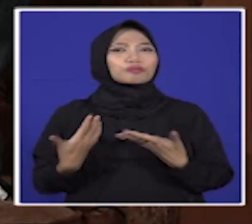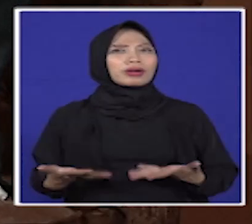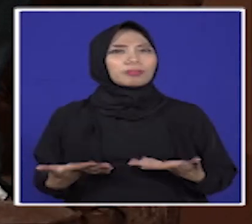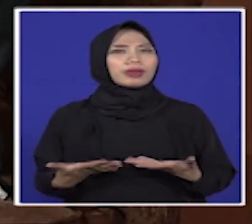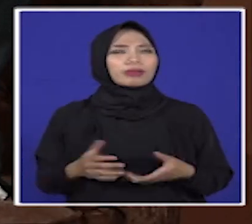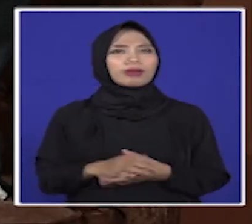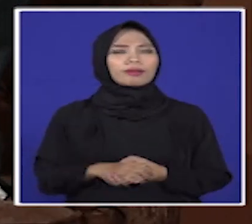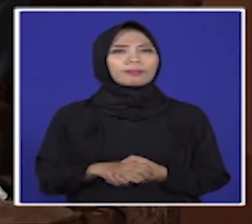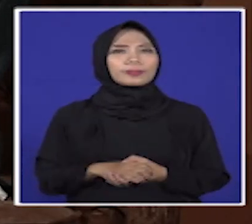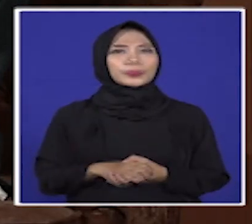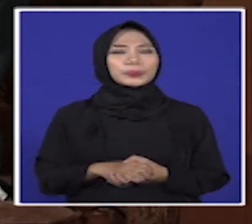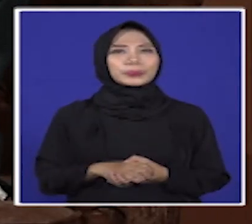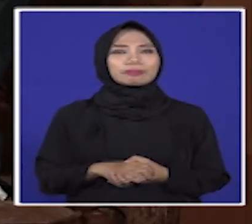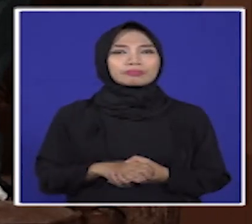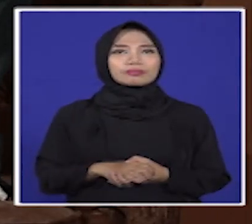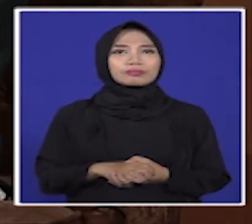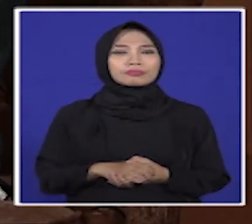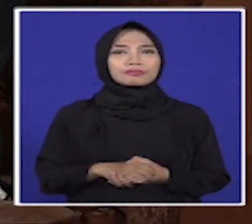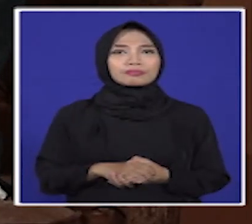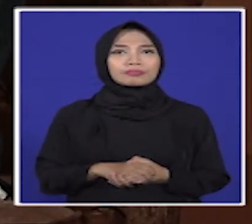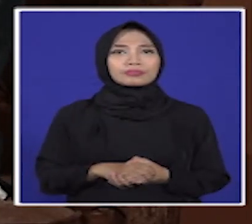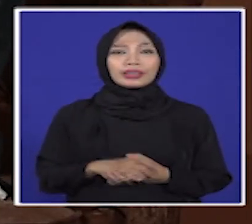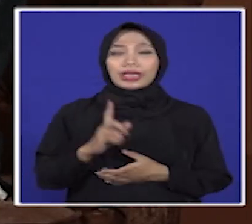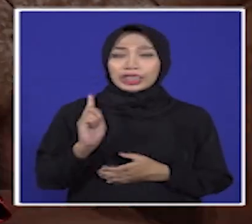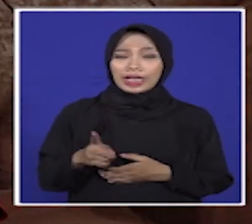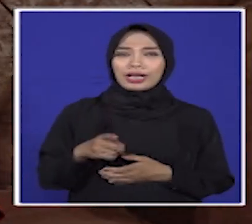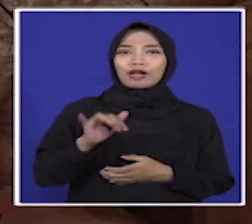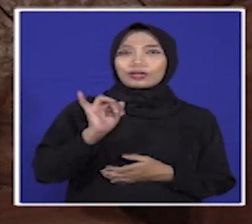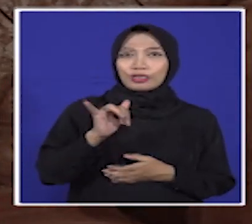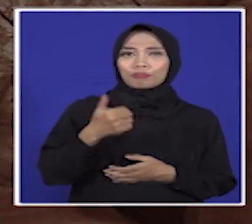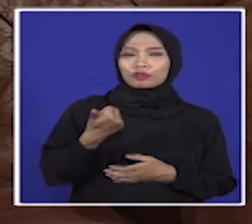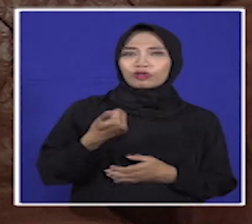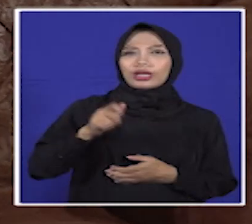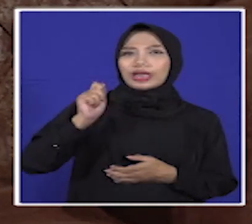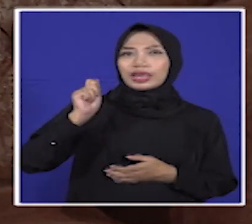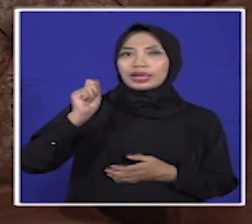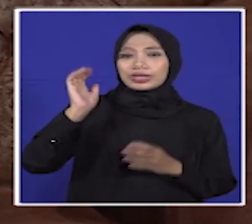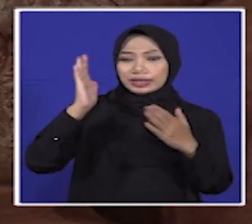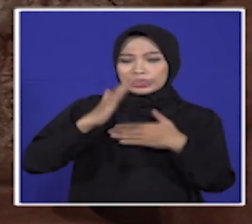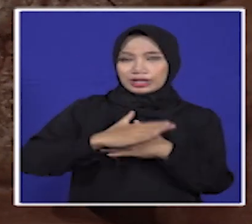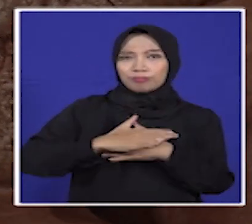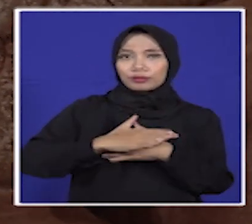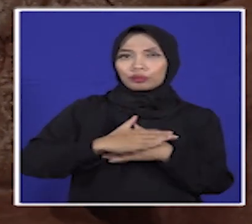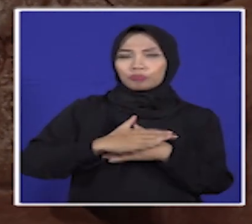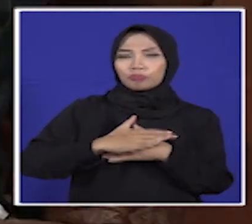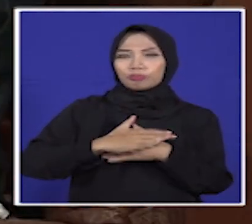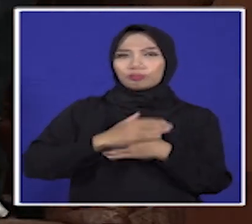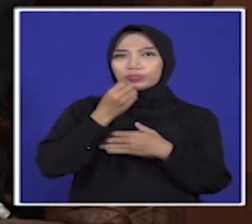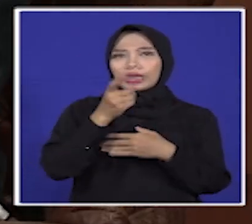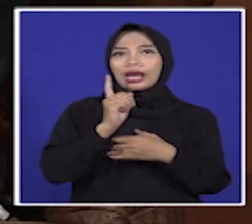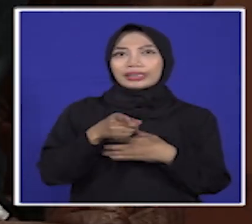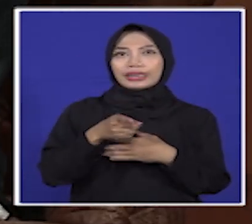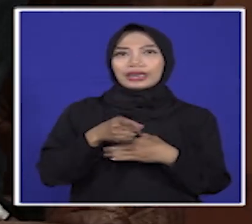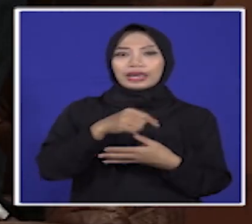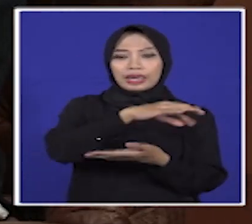memang di dalam Islam ada yang disebut atau di Islam sebenarnya sikir masyhur. Bahkan dalam